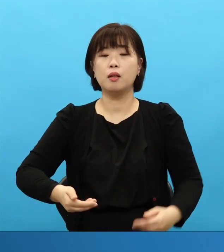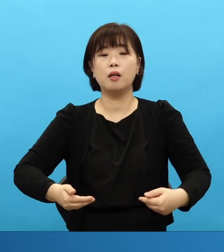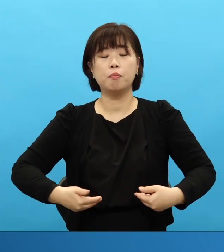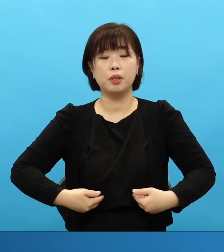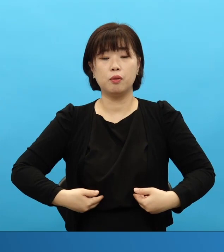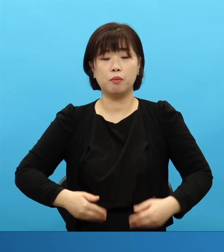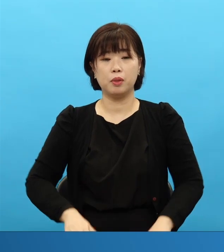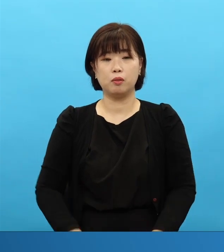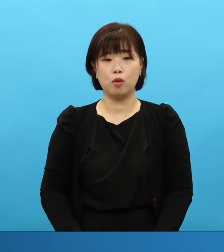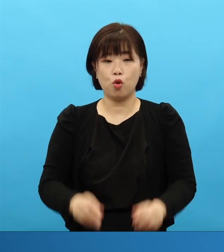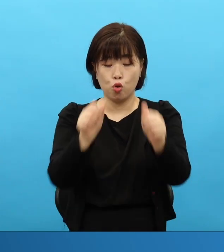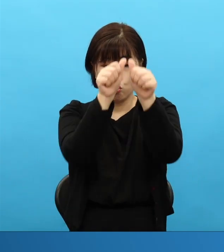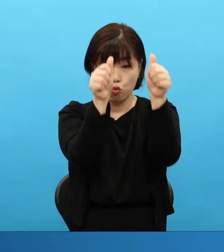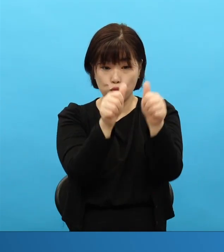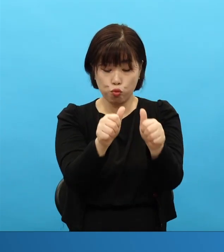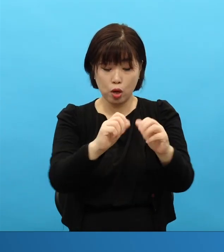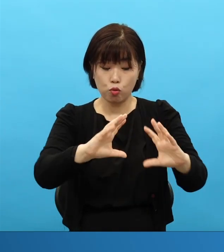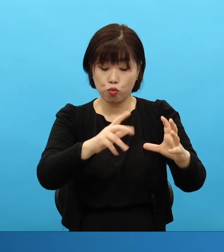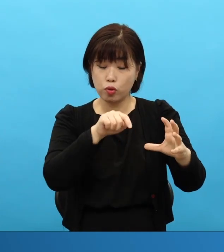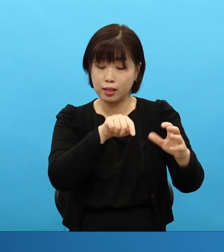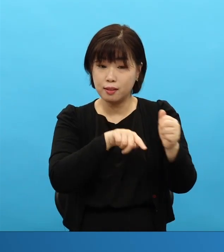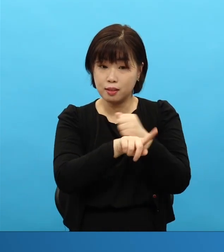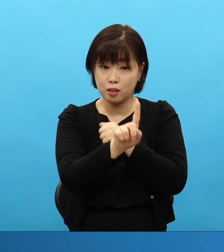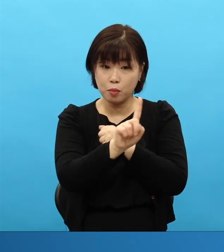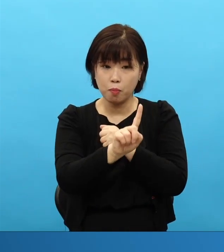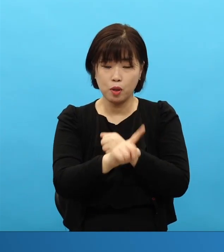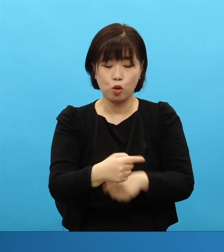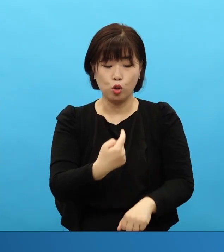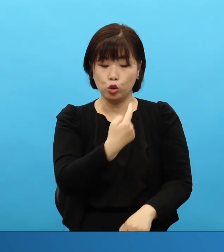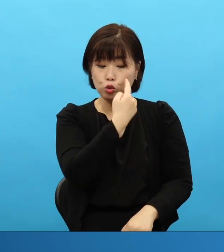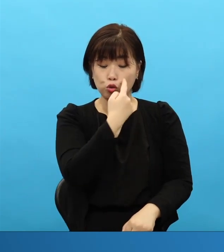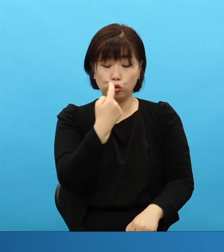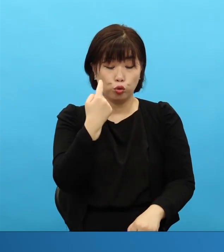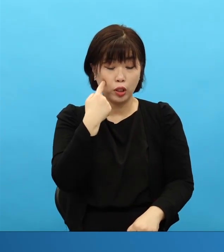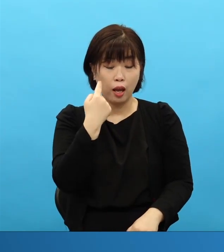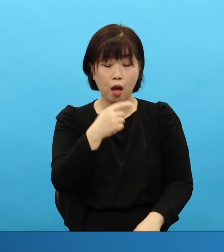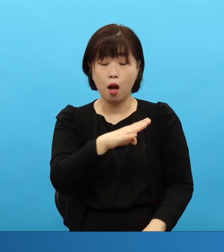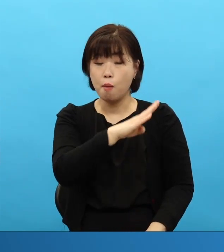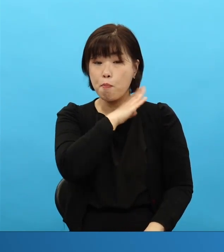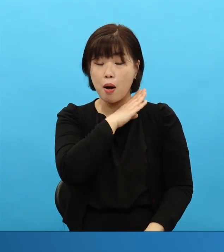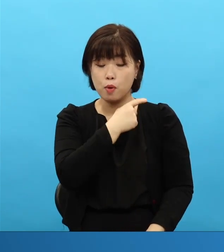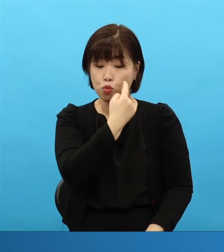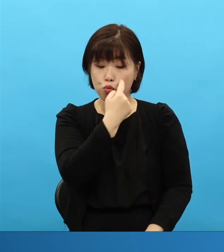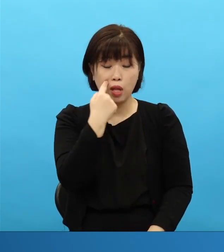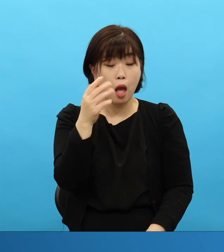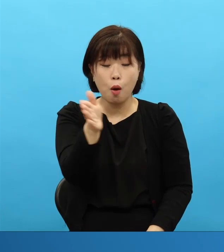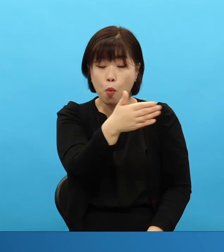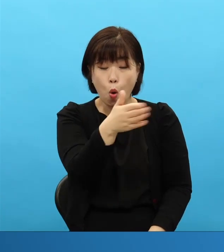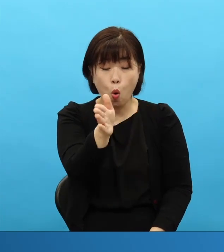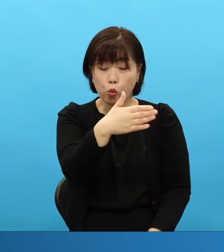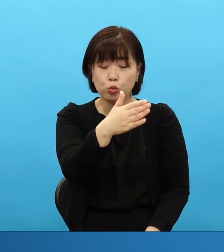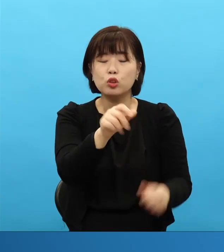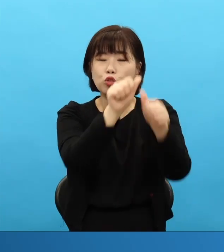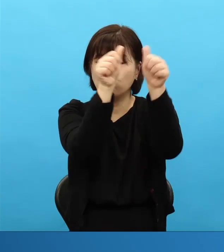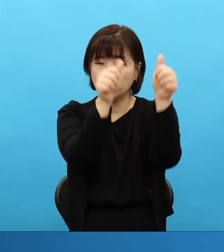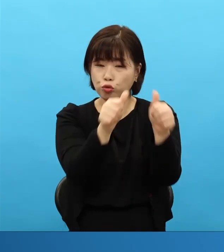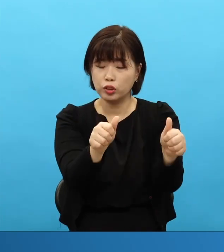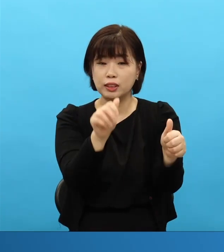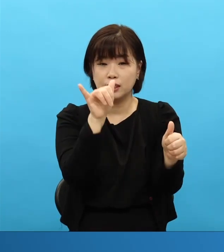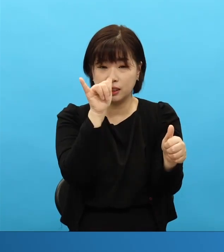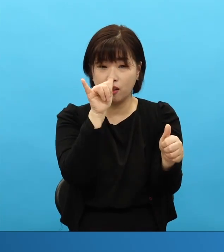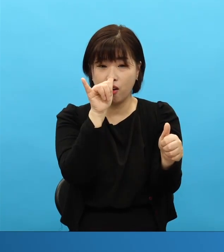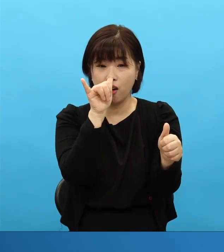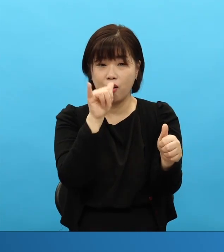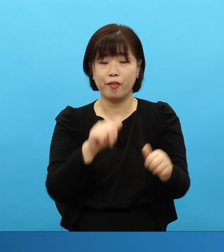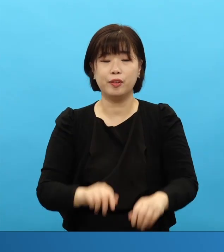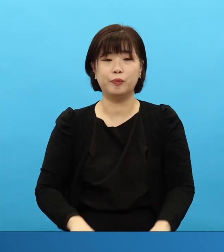눈에 보이지 않는 형상이 있어요. 偶像国家是指有眼睛看不到的 굉장한 形象 우상이죠. ， 是非常强大的偶 형상이 像。 눈에 안